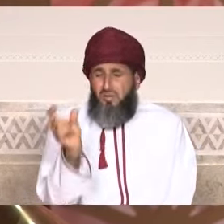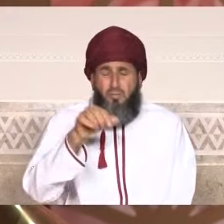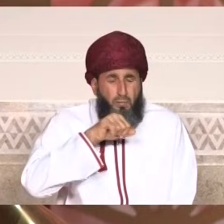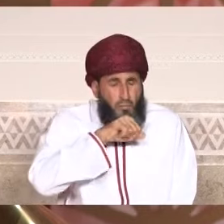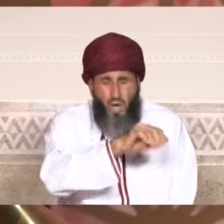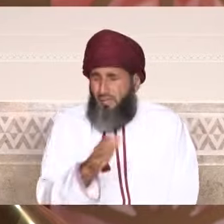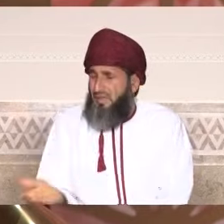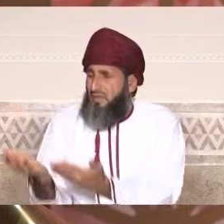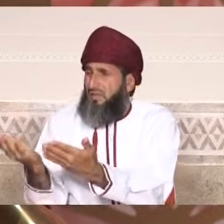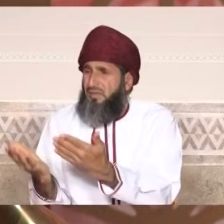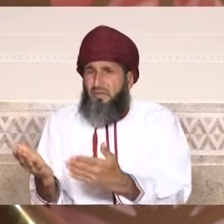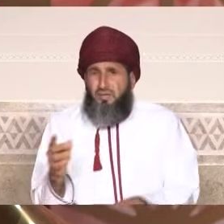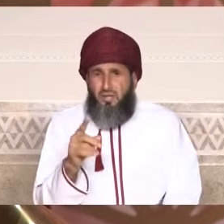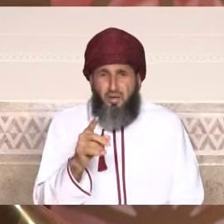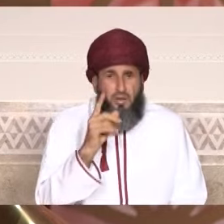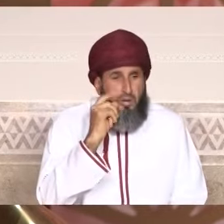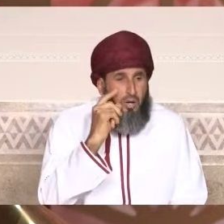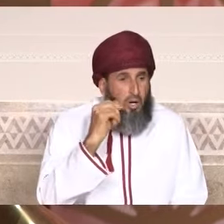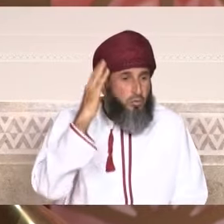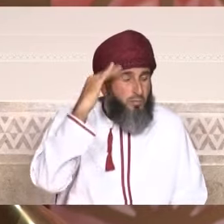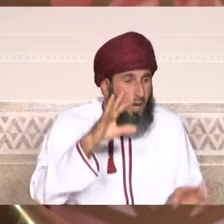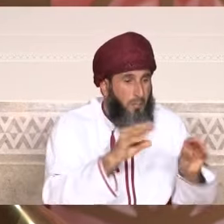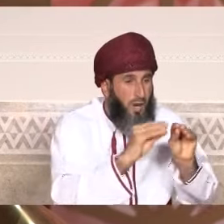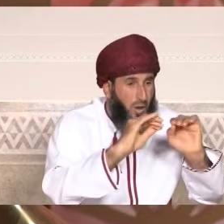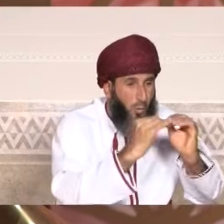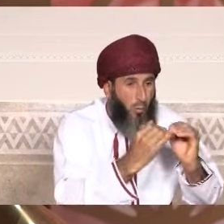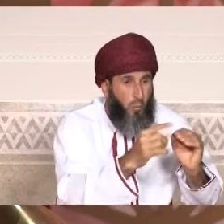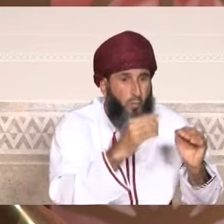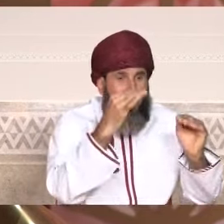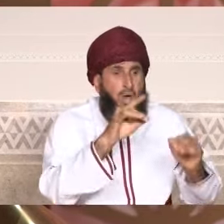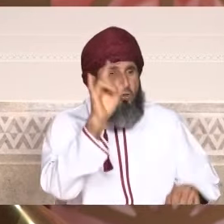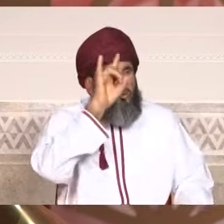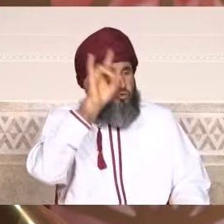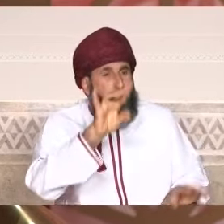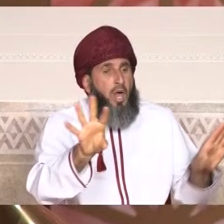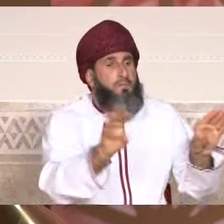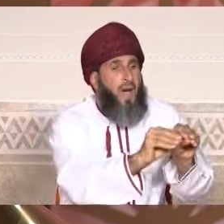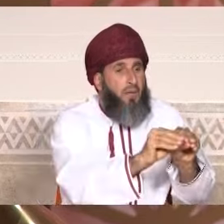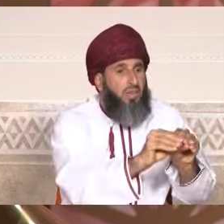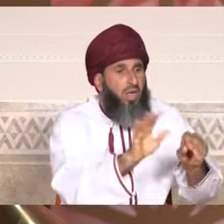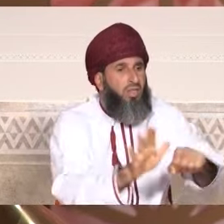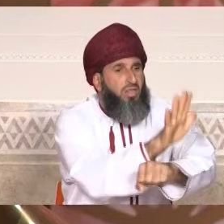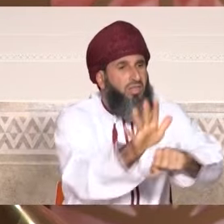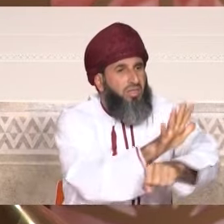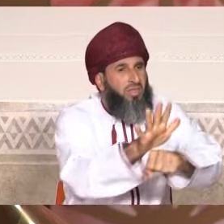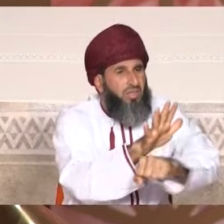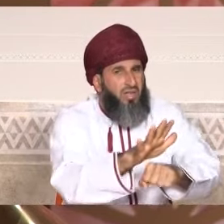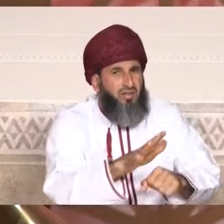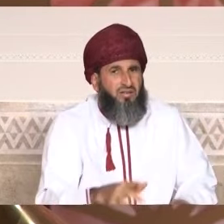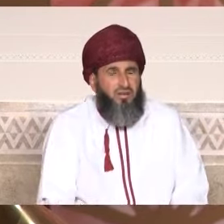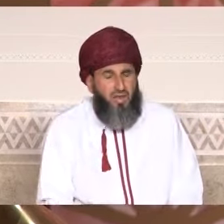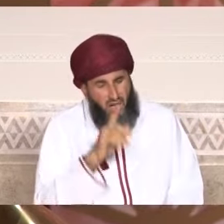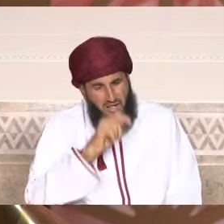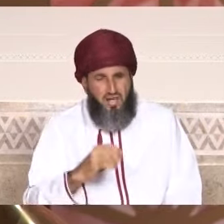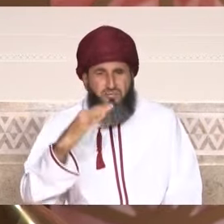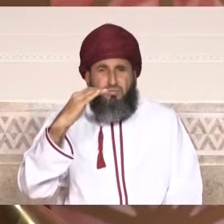قال لا يخلو رجل بامرأة إلا كان الشيطان ثالثهما. إذن نجد أن